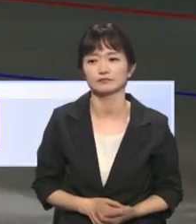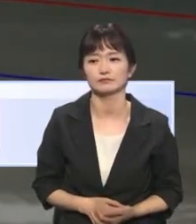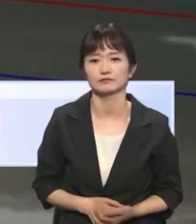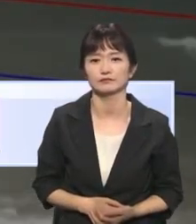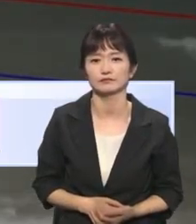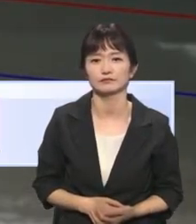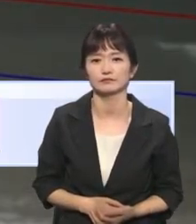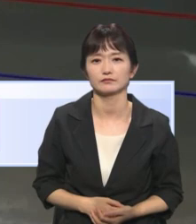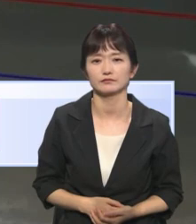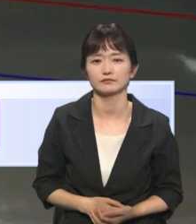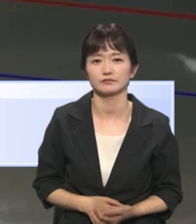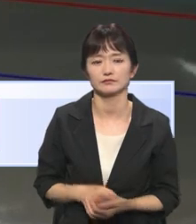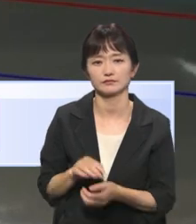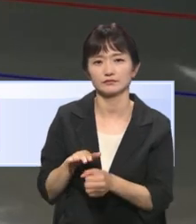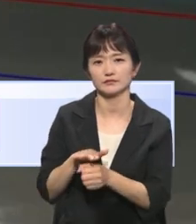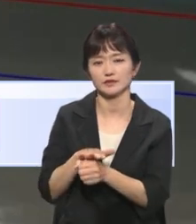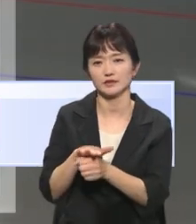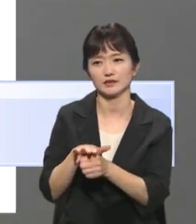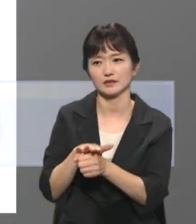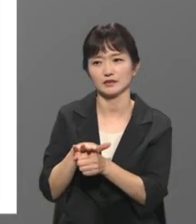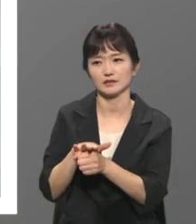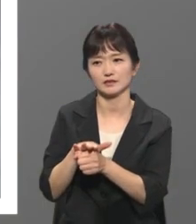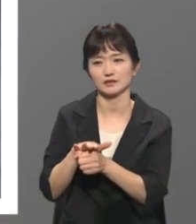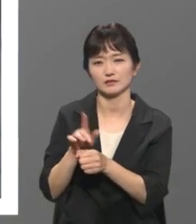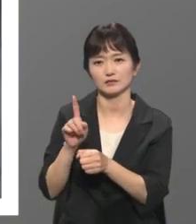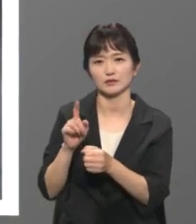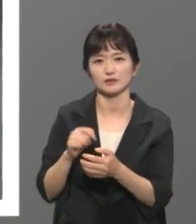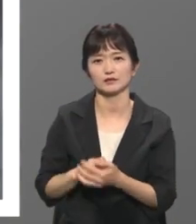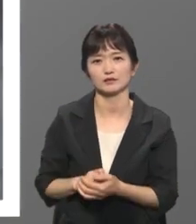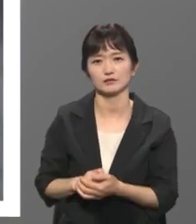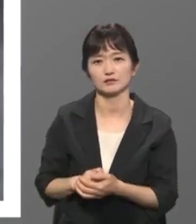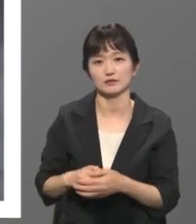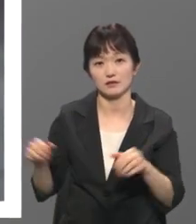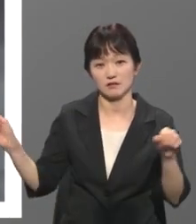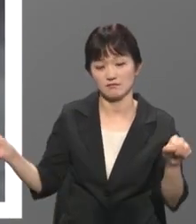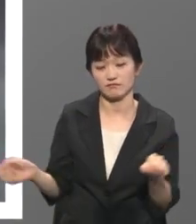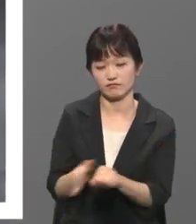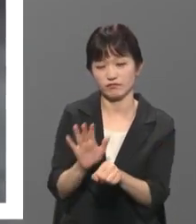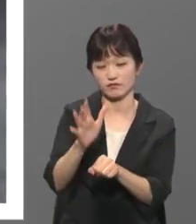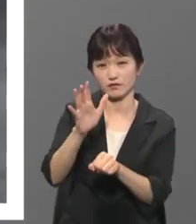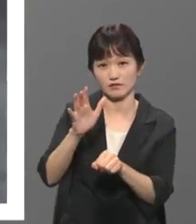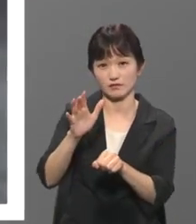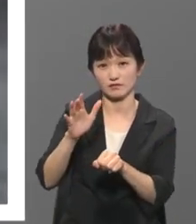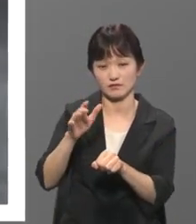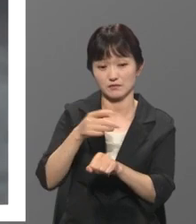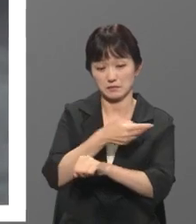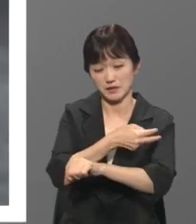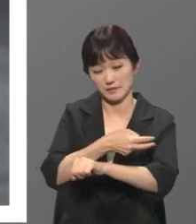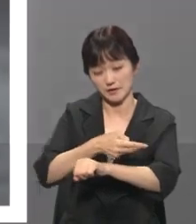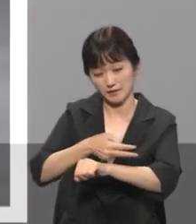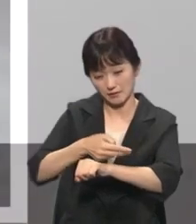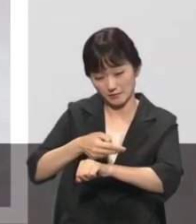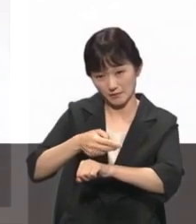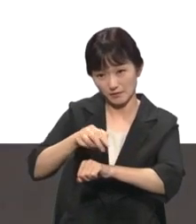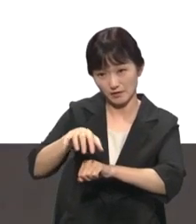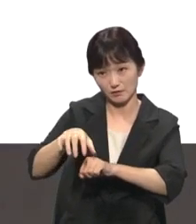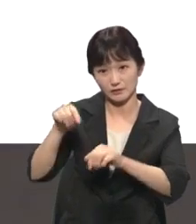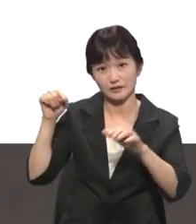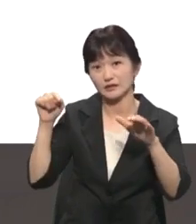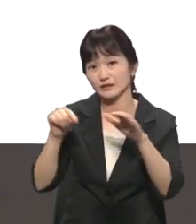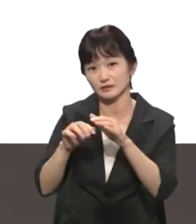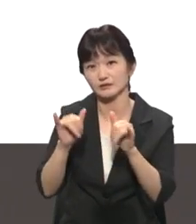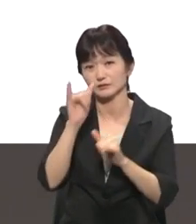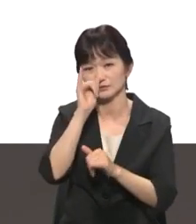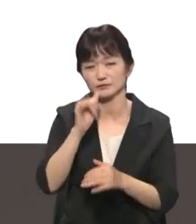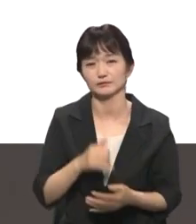분들이 어떤 커플이었나 봐요. 그래서 파도가 엄청 치는데 그러니까 해수욕을 하겠다고 바닷가에 들어간 거죠. 저런 사람들도